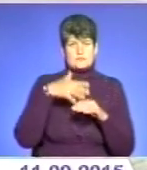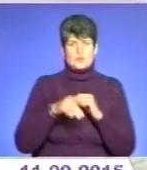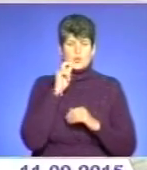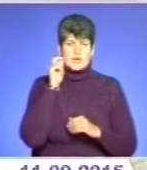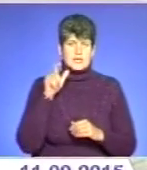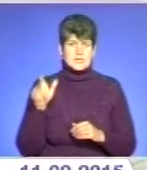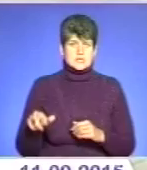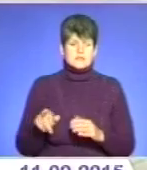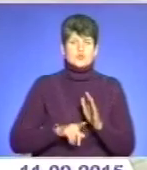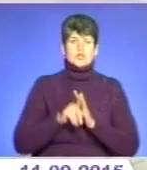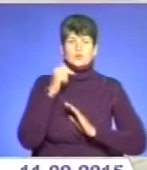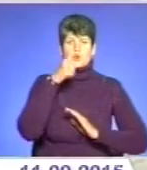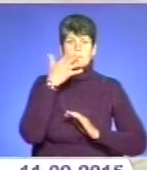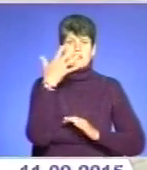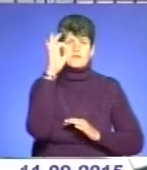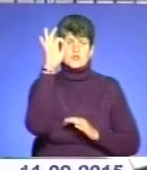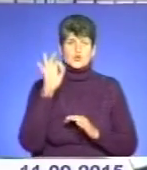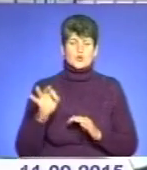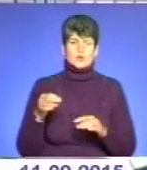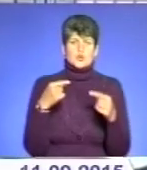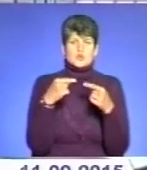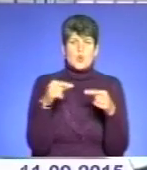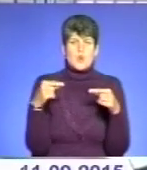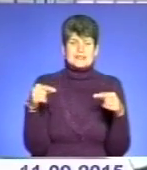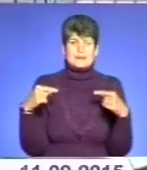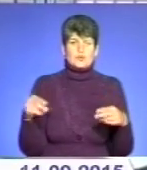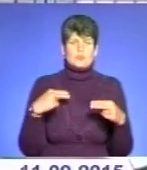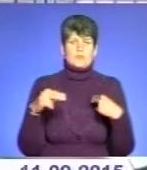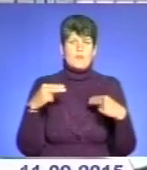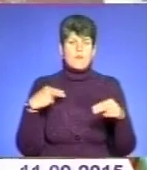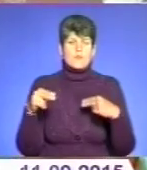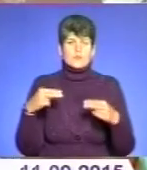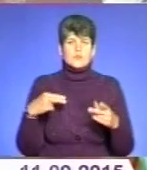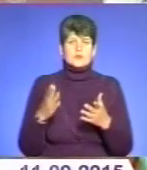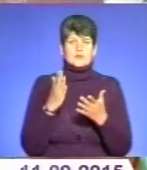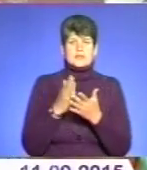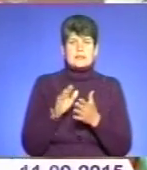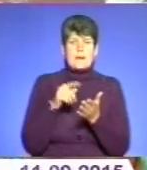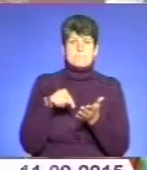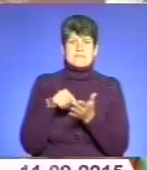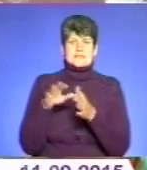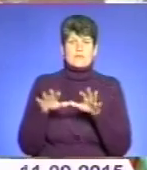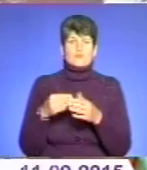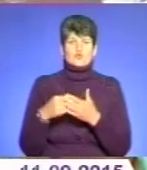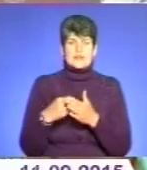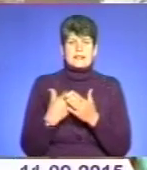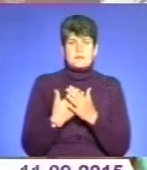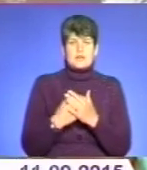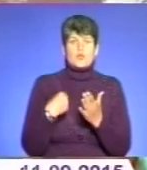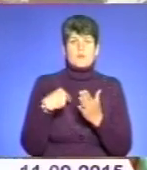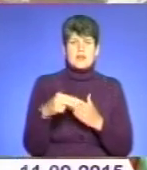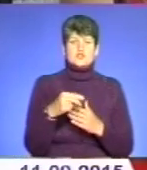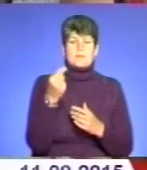З початку року 5% з роздрібного продажу підакцизних товарів надходять до місцевих бюджетів. Наприклад,